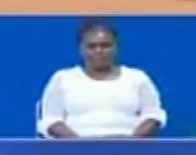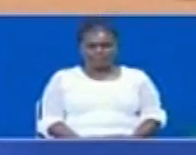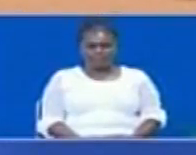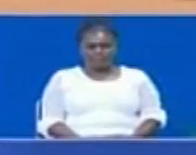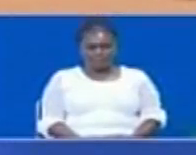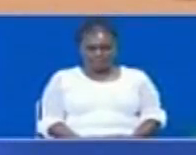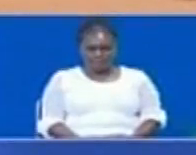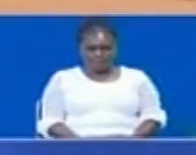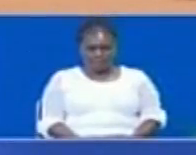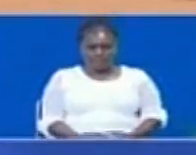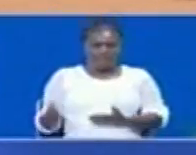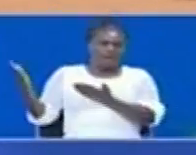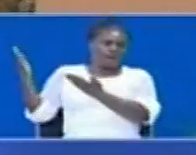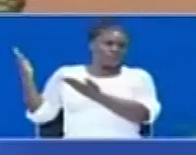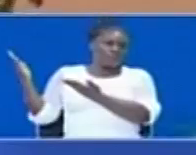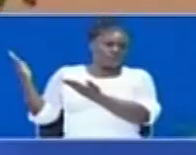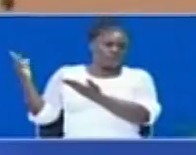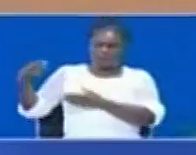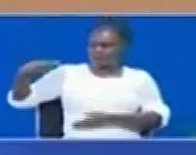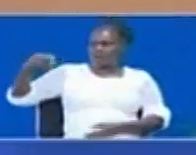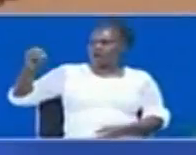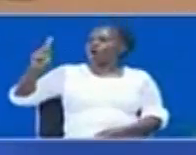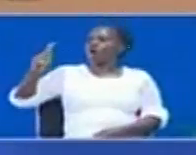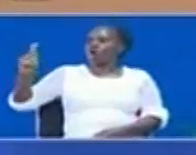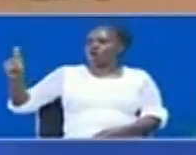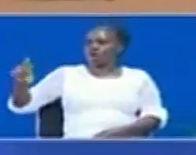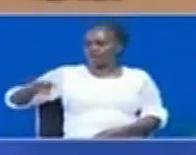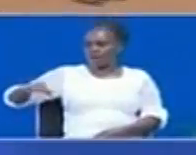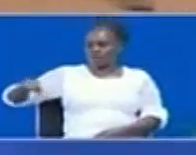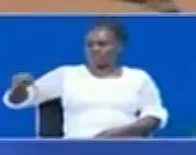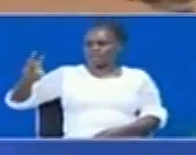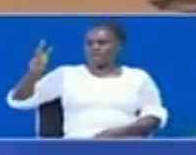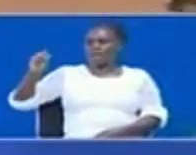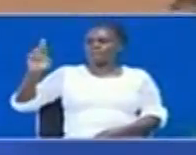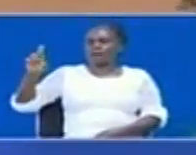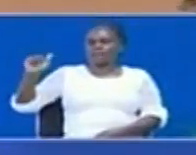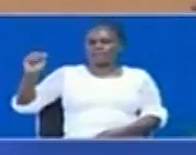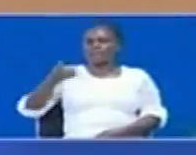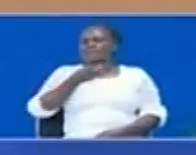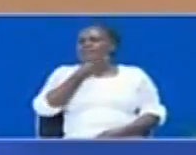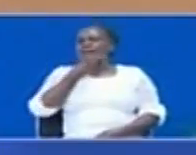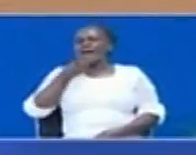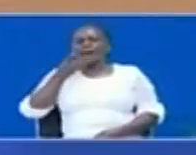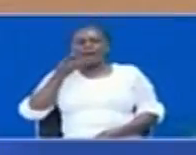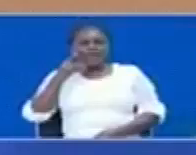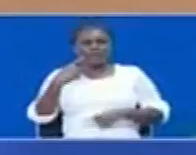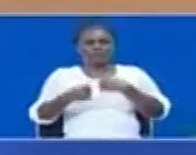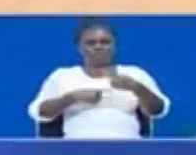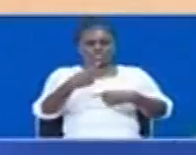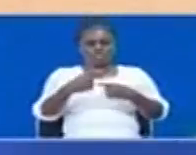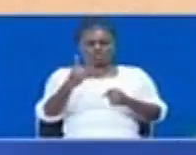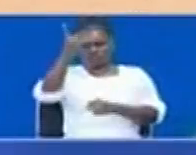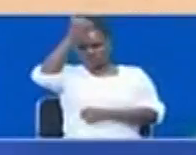Kata ya Bala mjini Kor, eneo bunge la Laisamis, kaunti ya Marsabit, wingu la ukame limetanda na kuanikiza kijiji